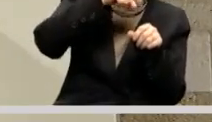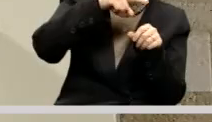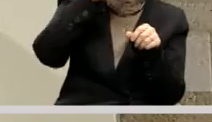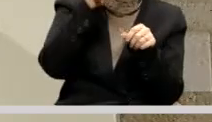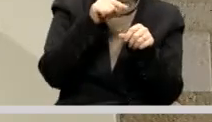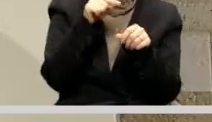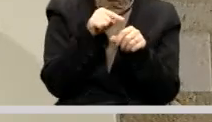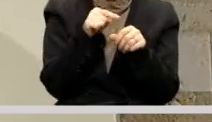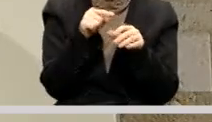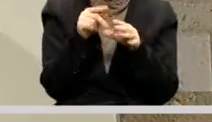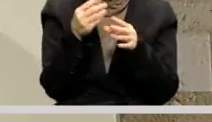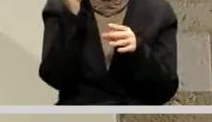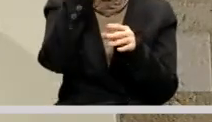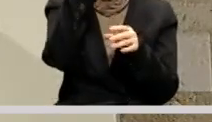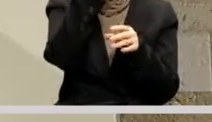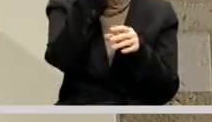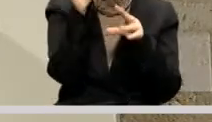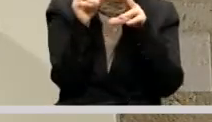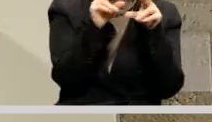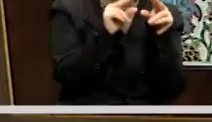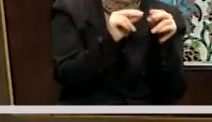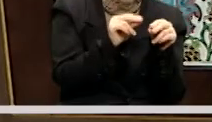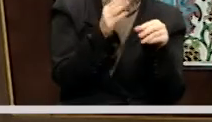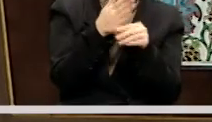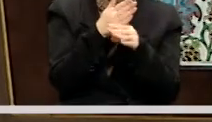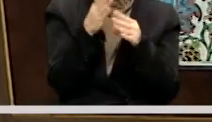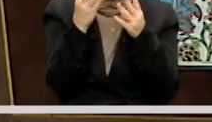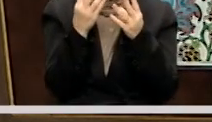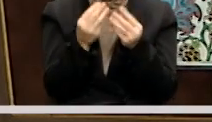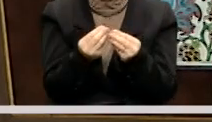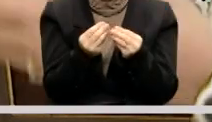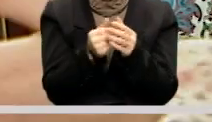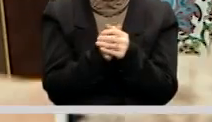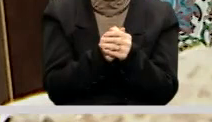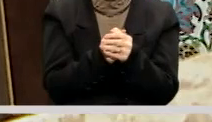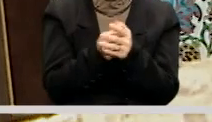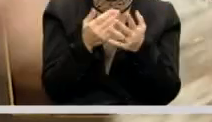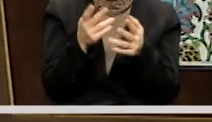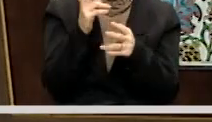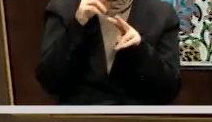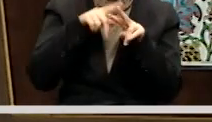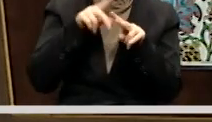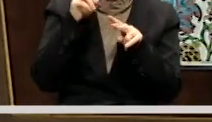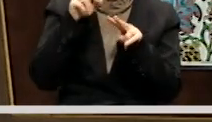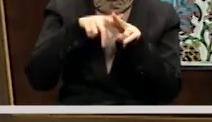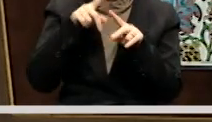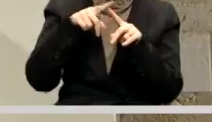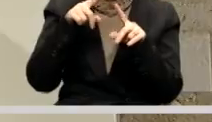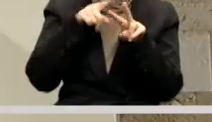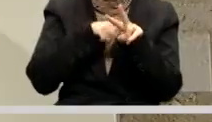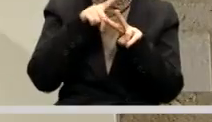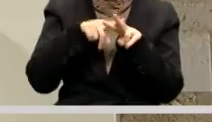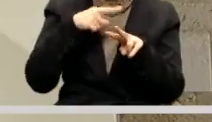bulunduğu yere ufak bir lavanta yağı koymaları daha iyi olabilir gibi söylenmekte. Papatya yine günlük sakinliğimizi ve